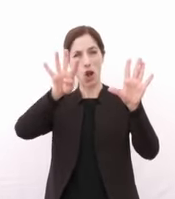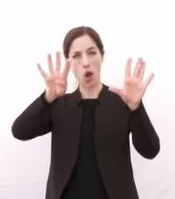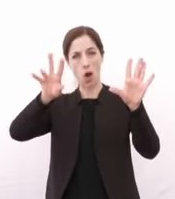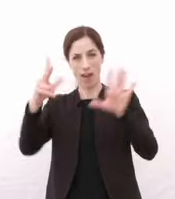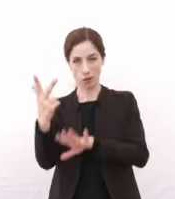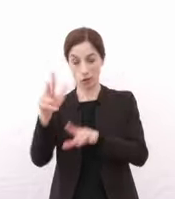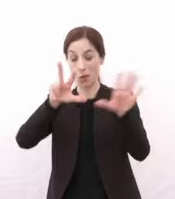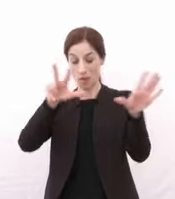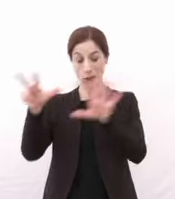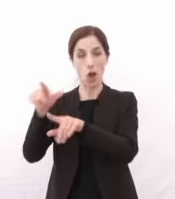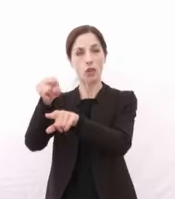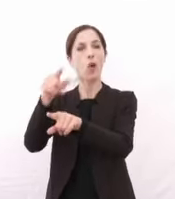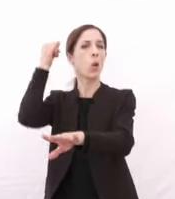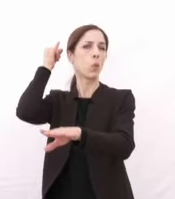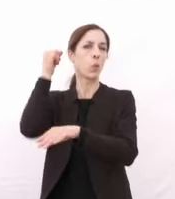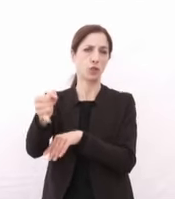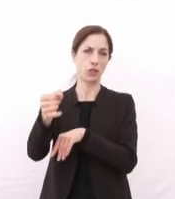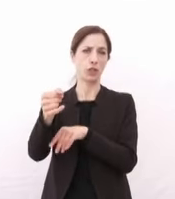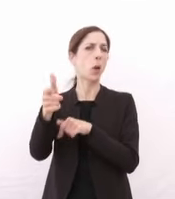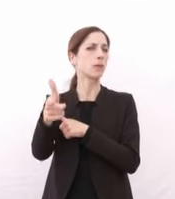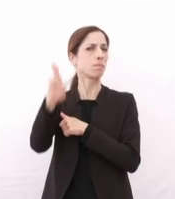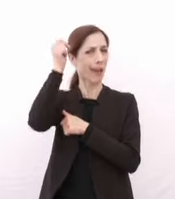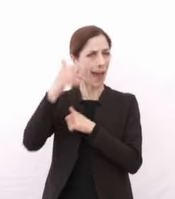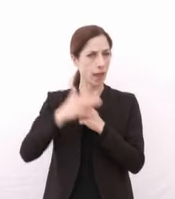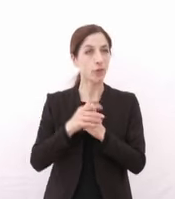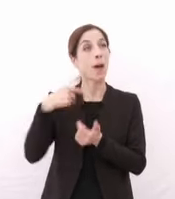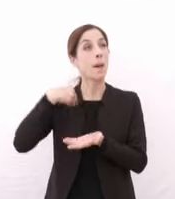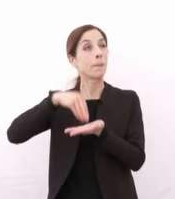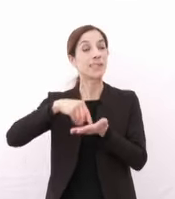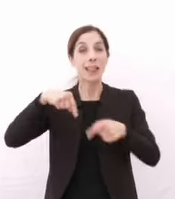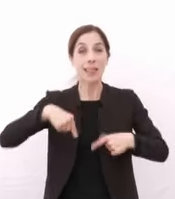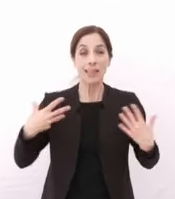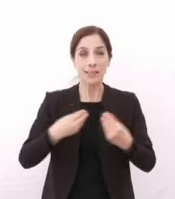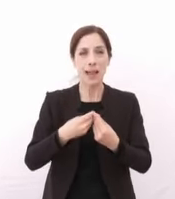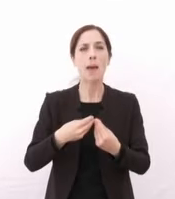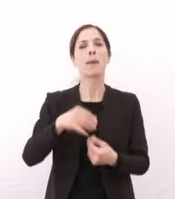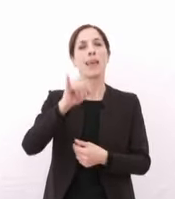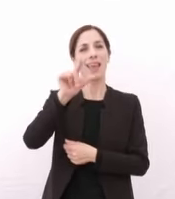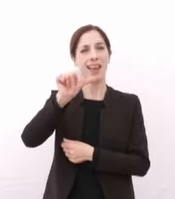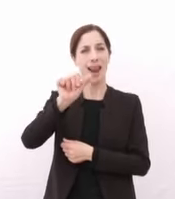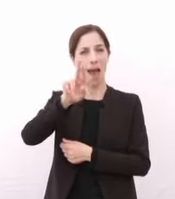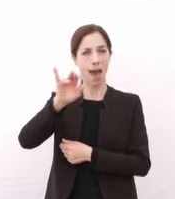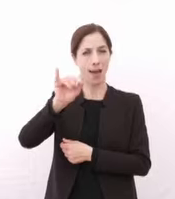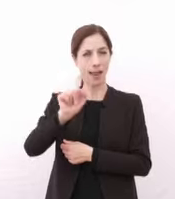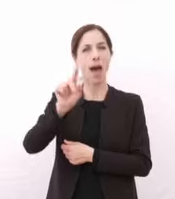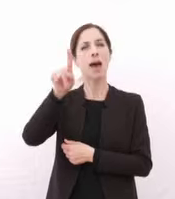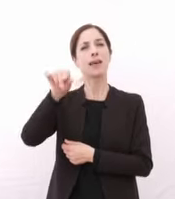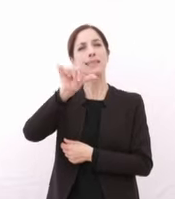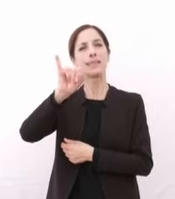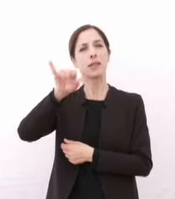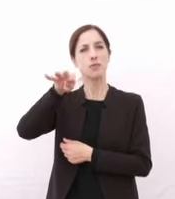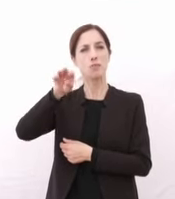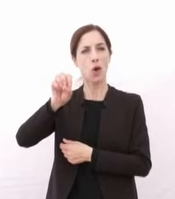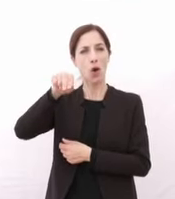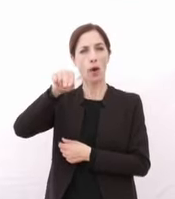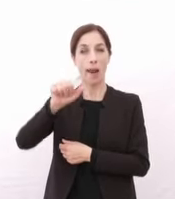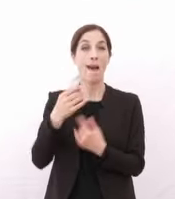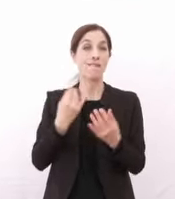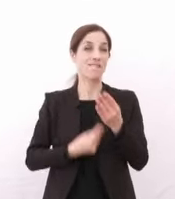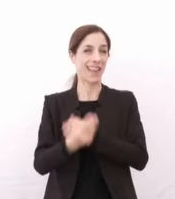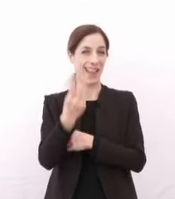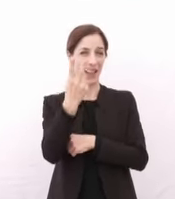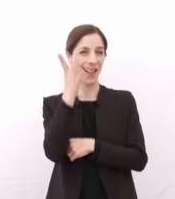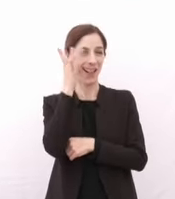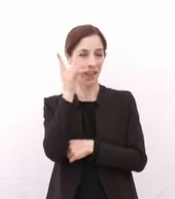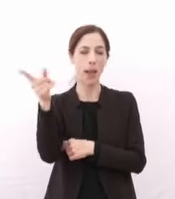piazza con noi ci sono Ilaria, alla quale lascio la parola, e Simona, le sue due figlie, che ringraziamo per essere qui